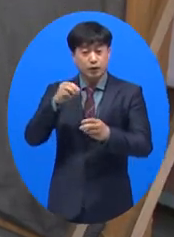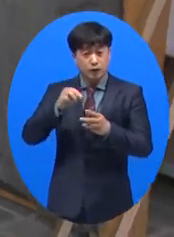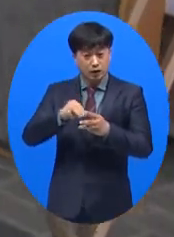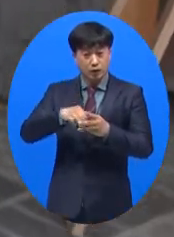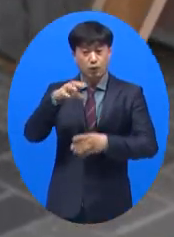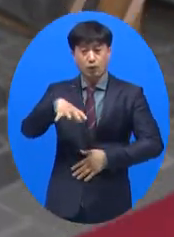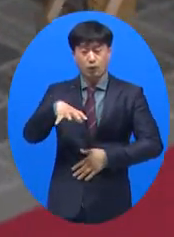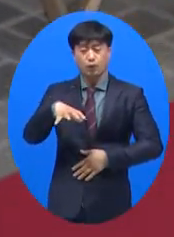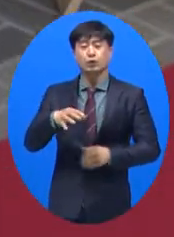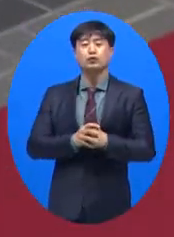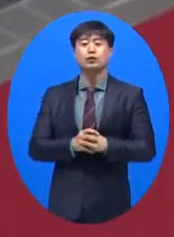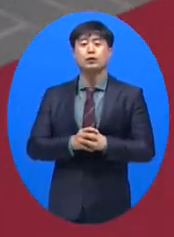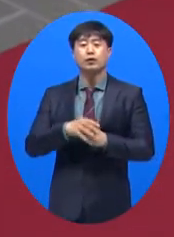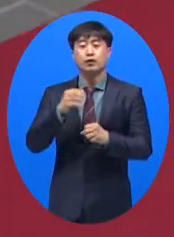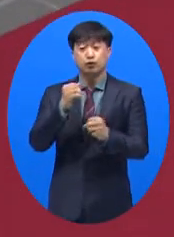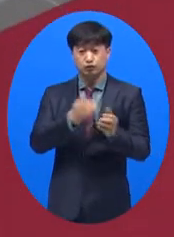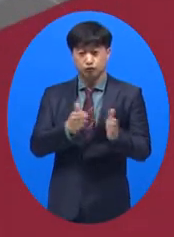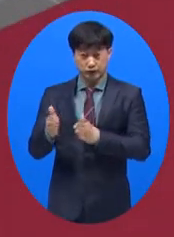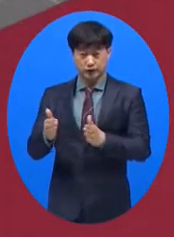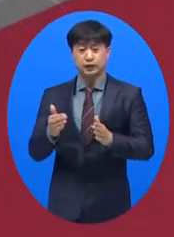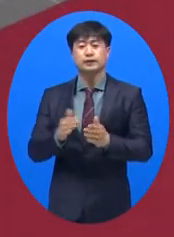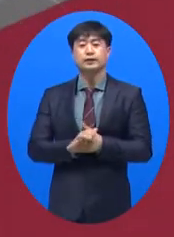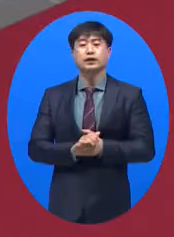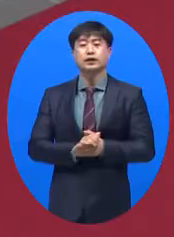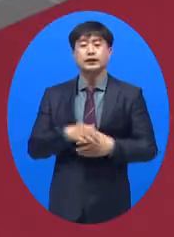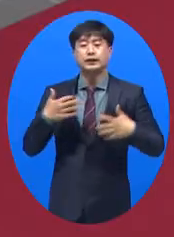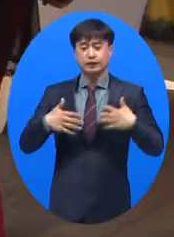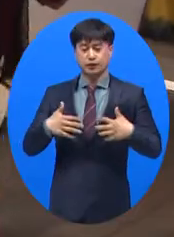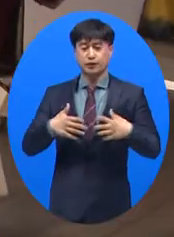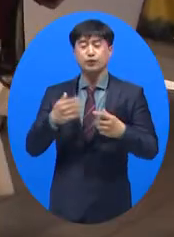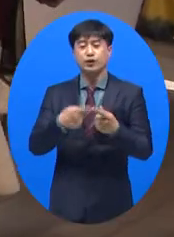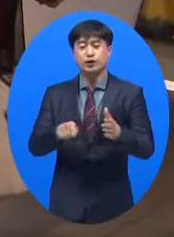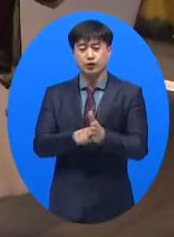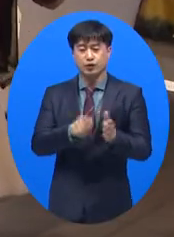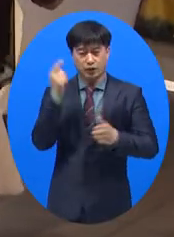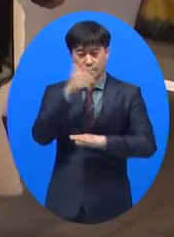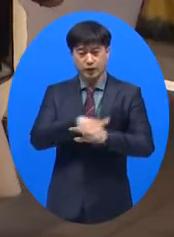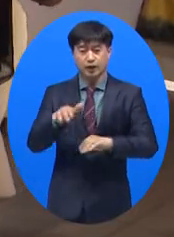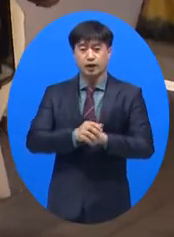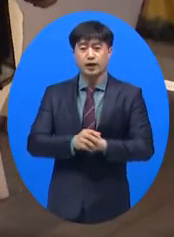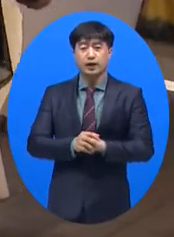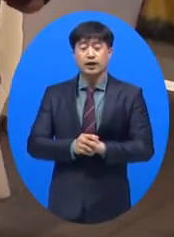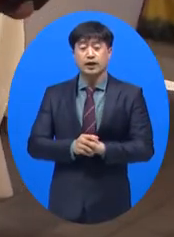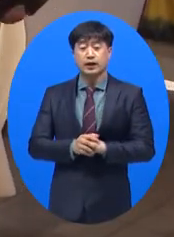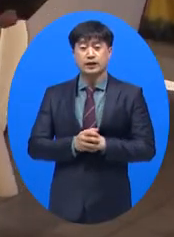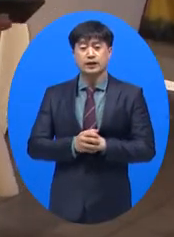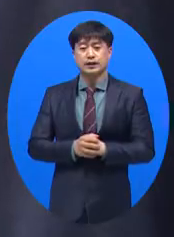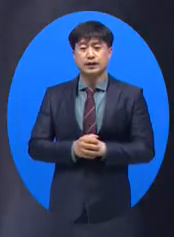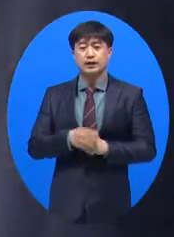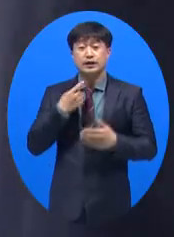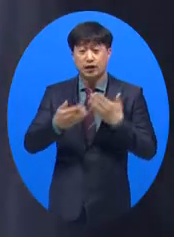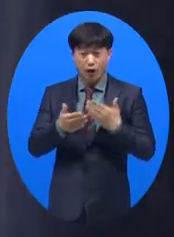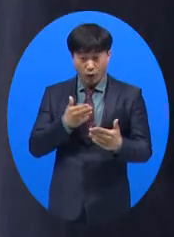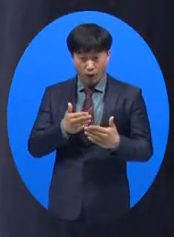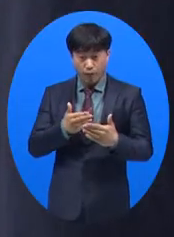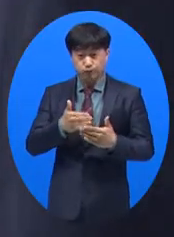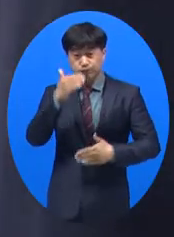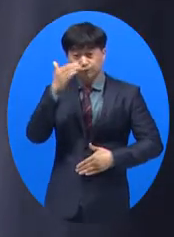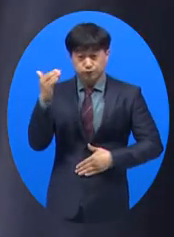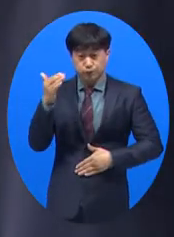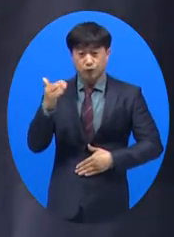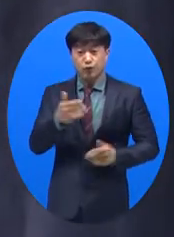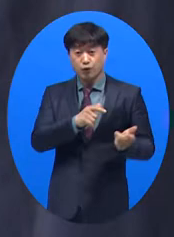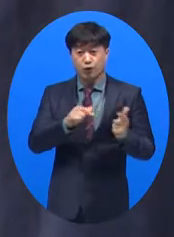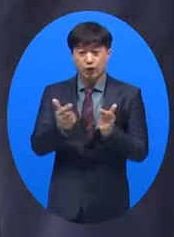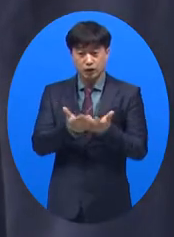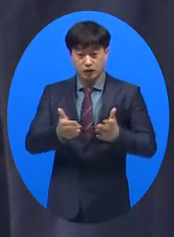마련한 행사로 공예의 즐거움 확산을 위해 기획되었습니다 공예 교육과 체험은 물론이고 고고한 멋을 뽐내는 도자